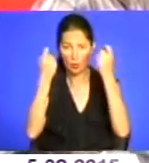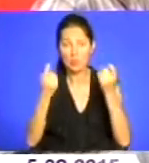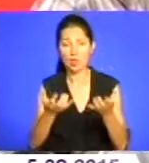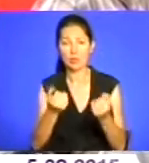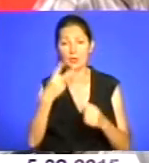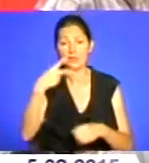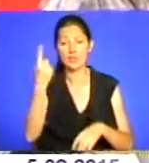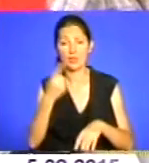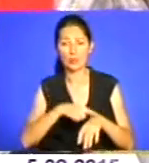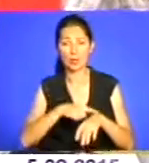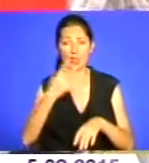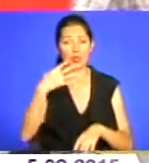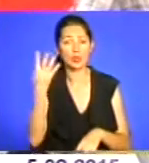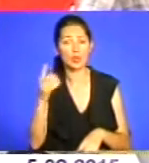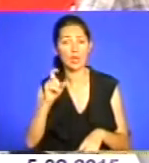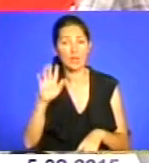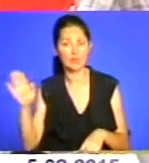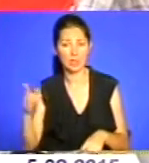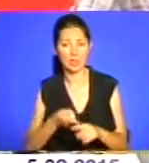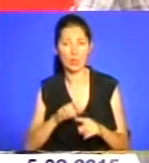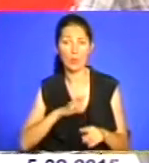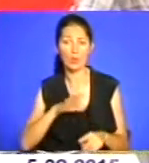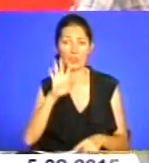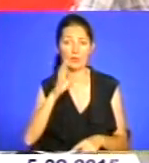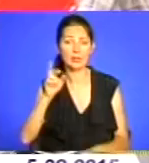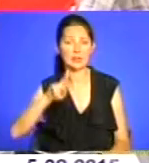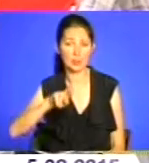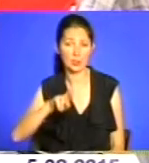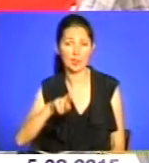22 годині 44 хвилини, це було 4 серпня.